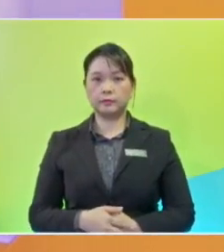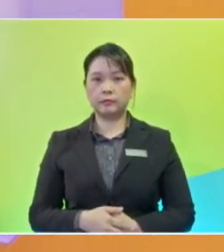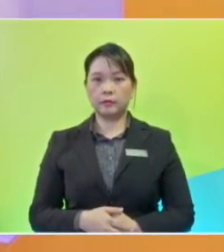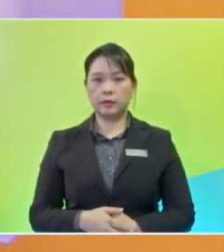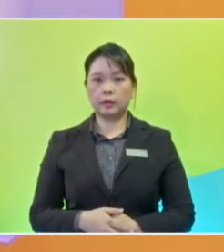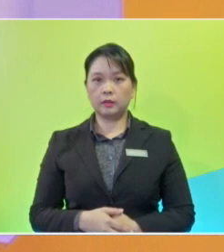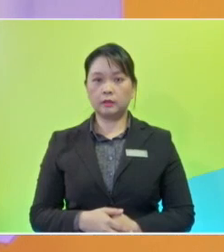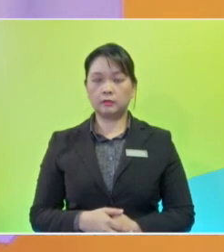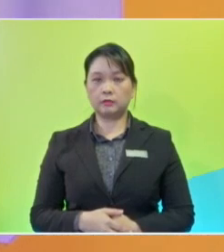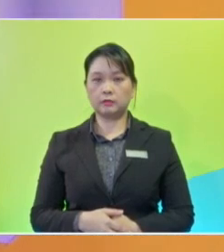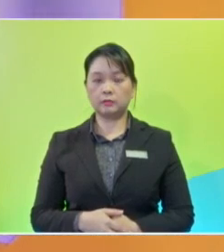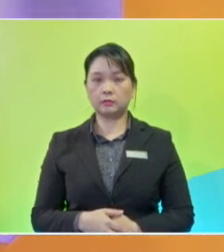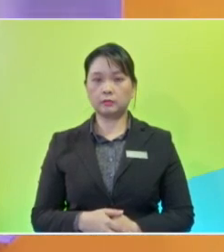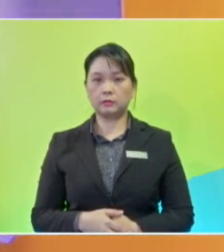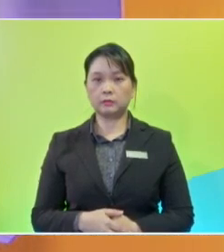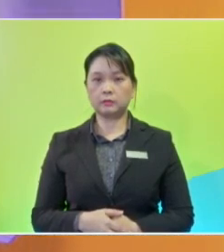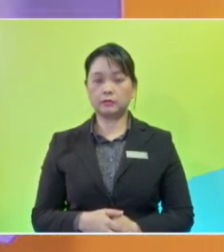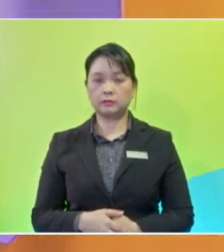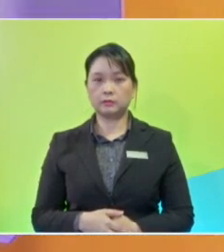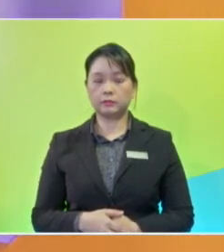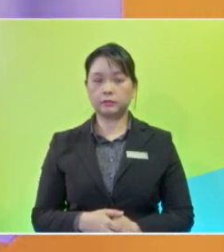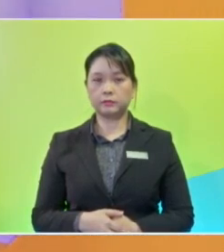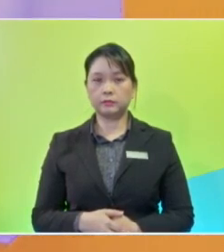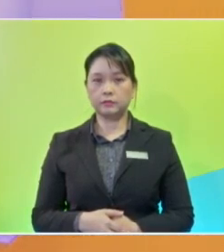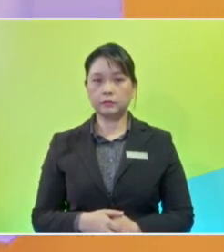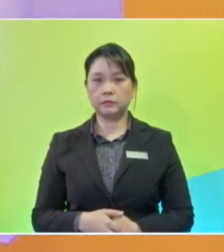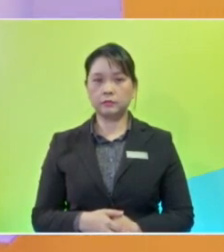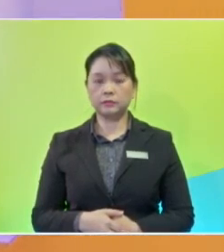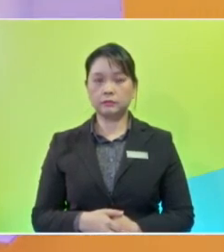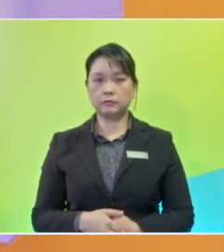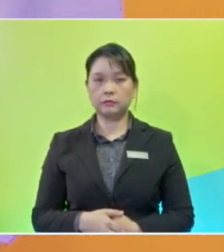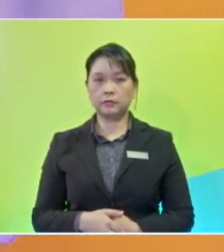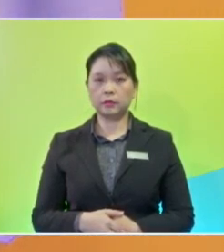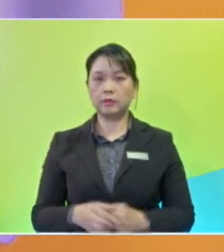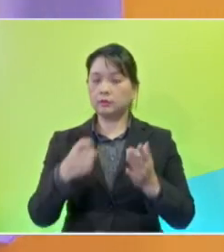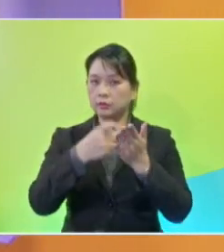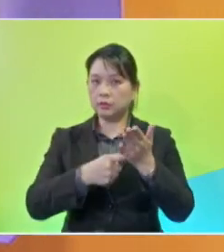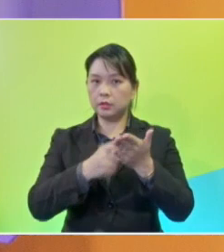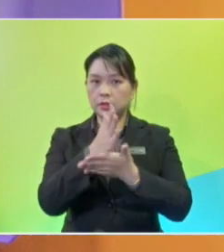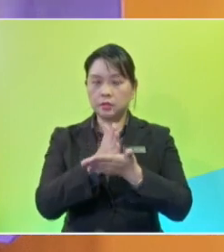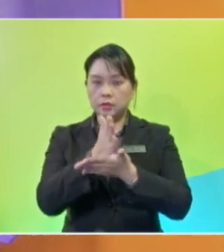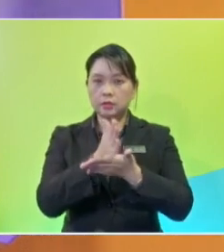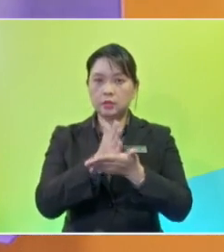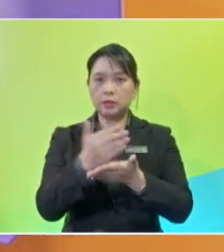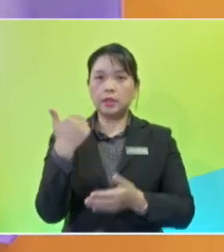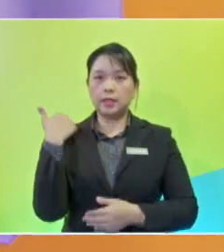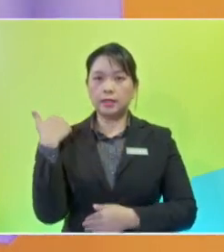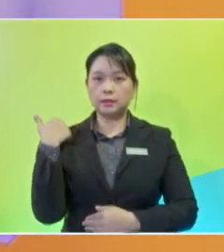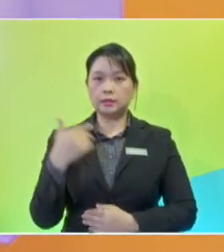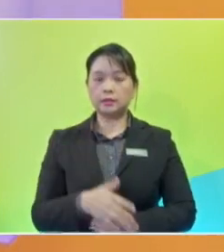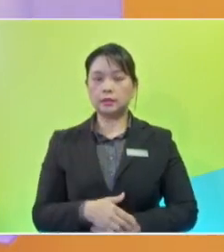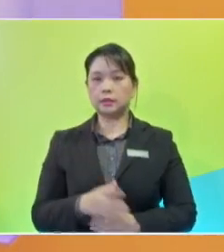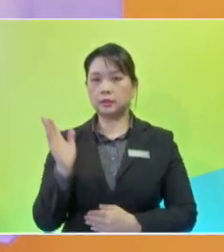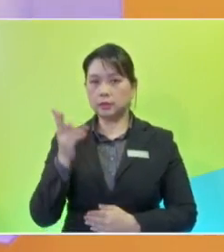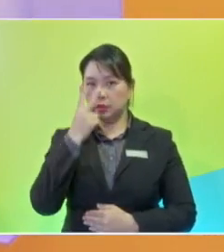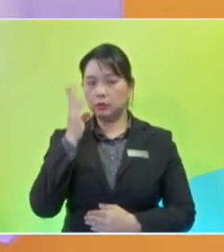letak tambah breket prosedur dimana nilai yang di tengah-tengah ini adalah nilai BP2 Maka kalau